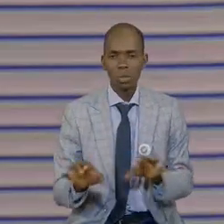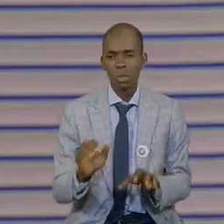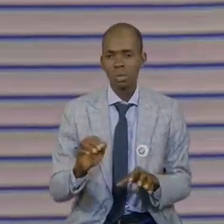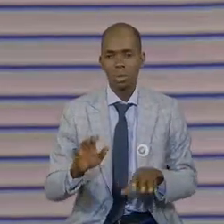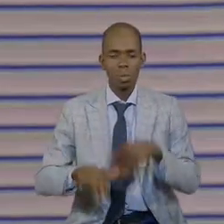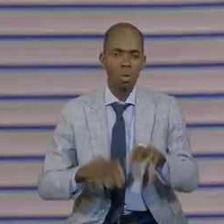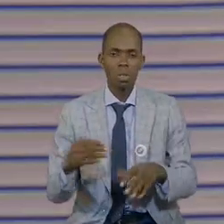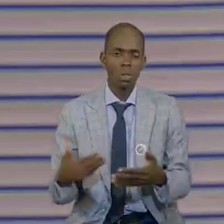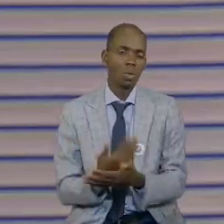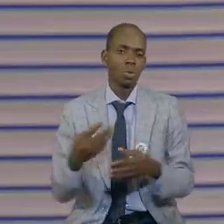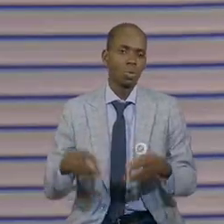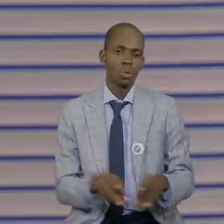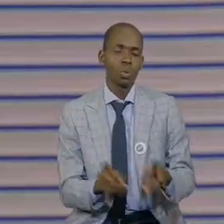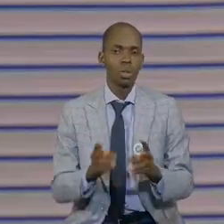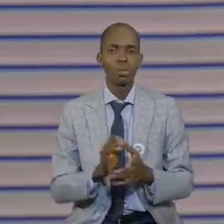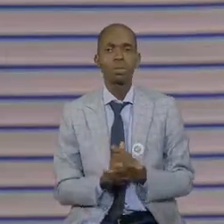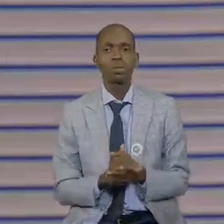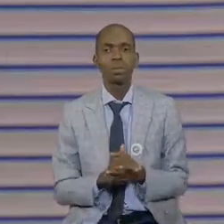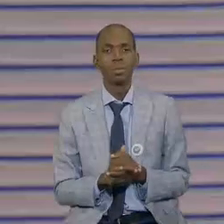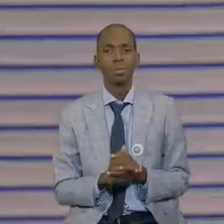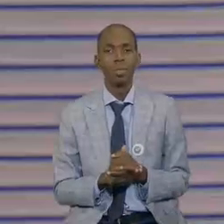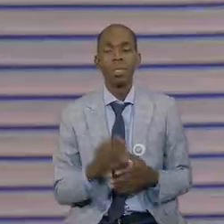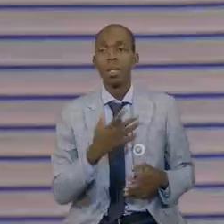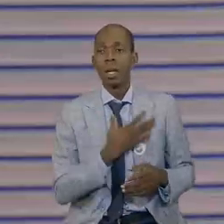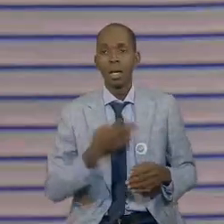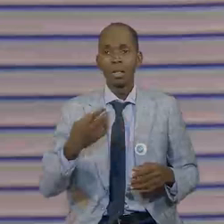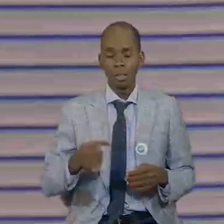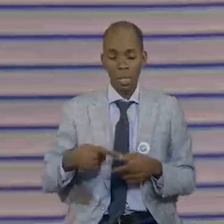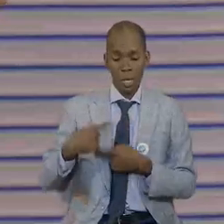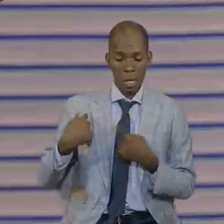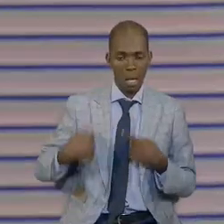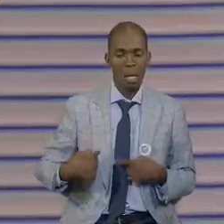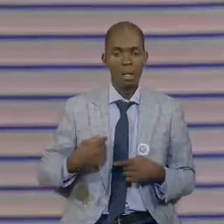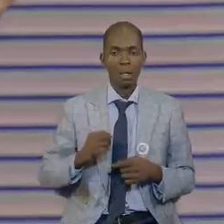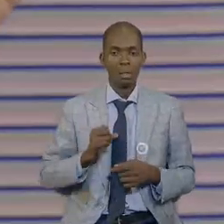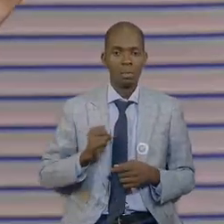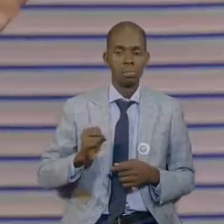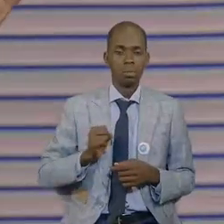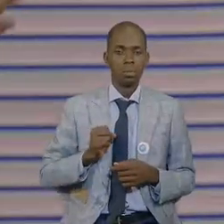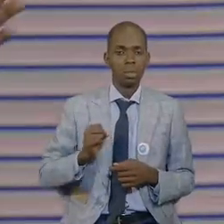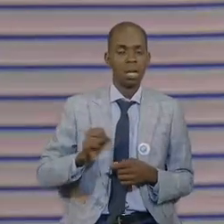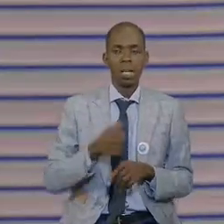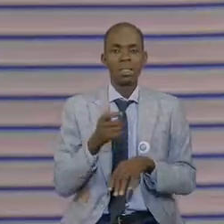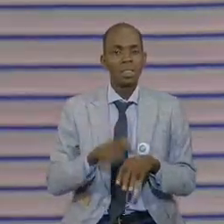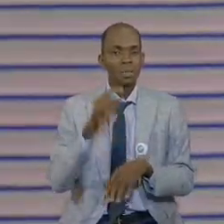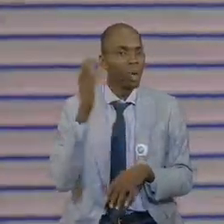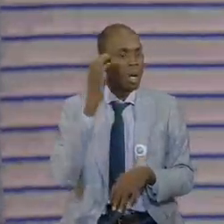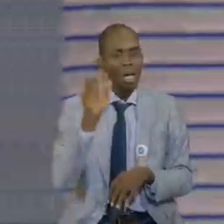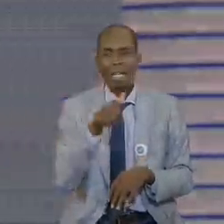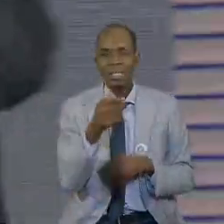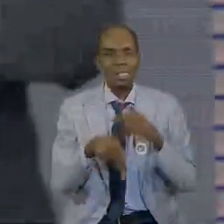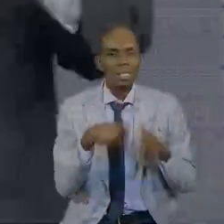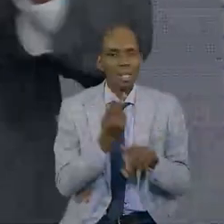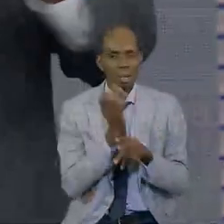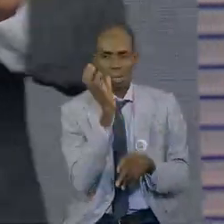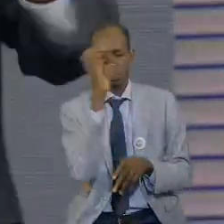à marcher sur le même chemin, ils ne veulent pas un autre chemin. Palpitates. Every time you hear a kind of sound, every time you